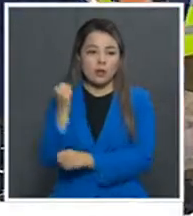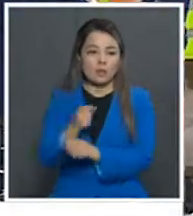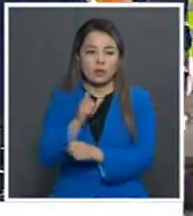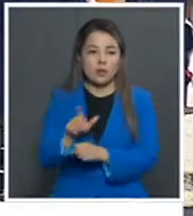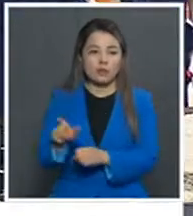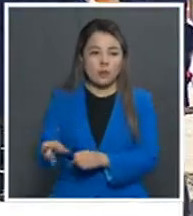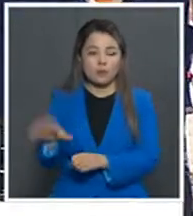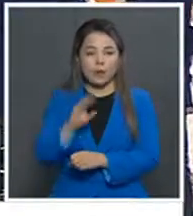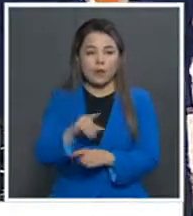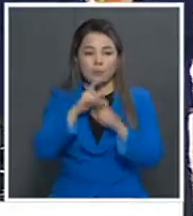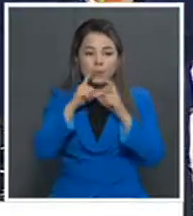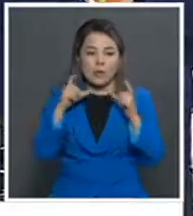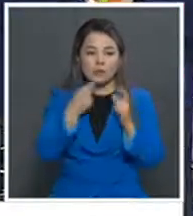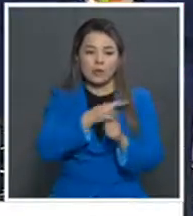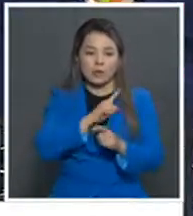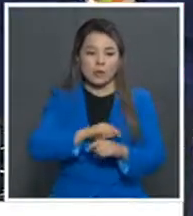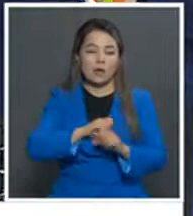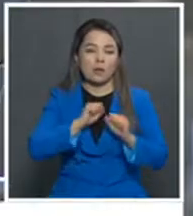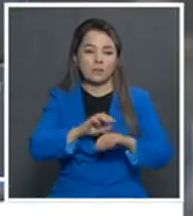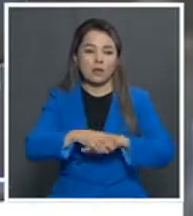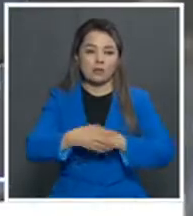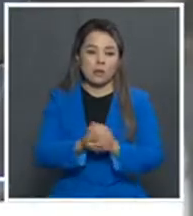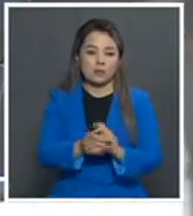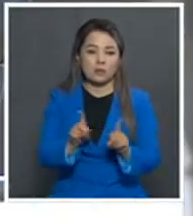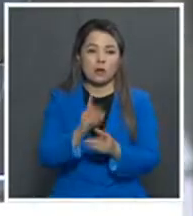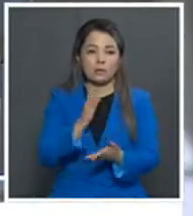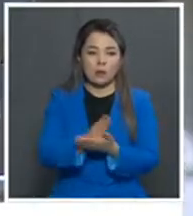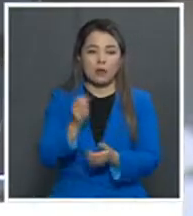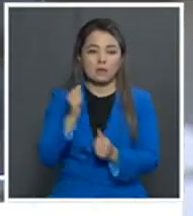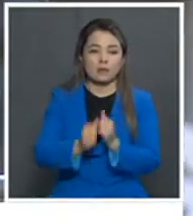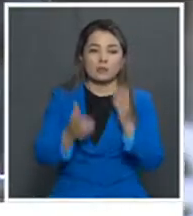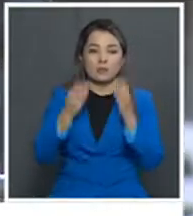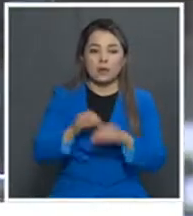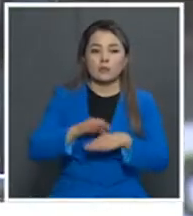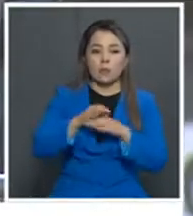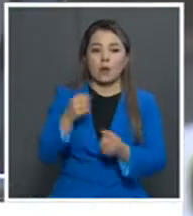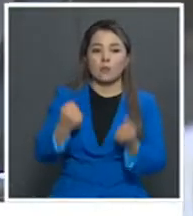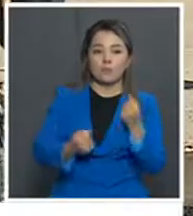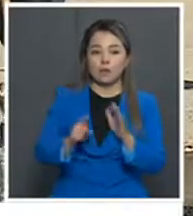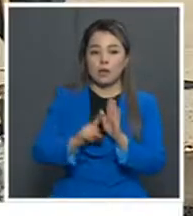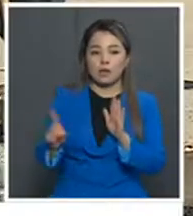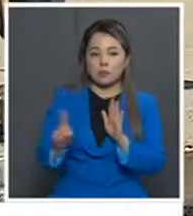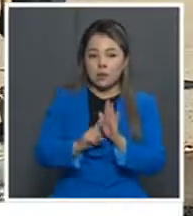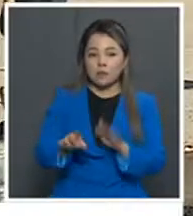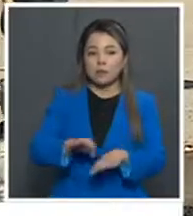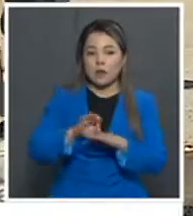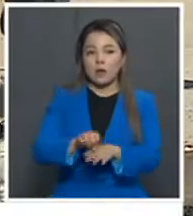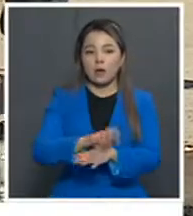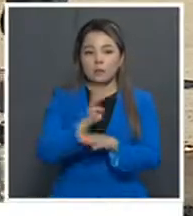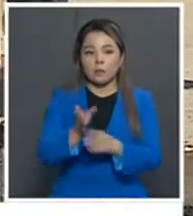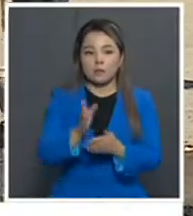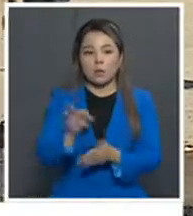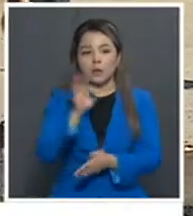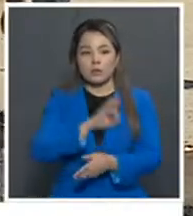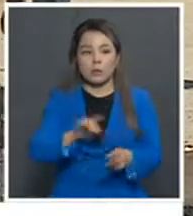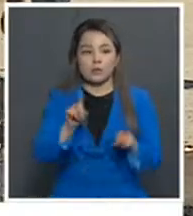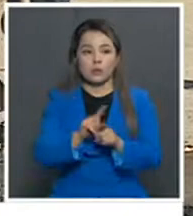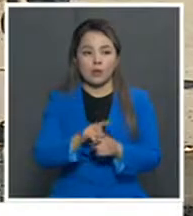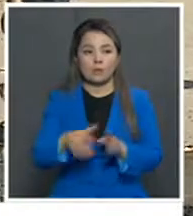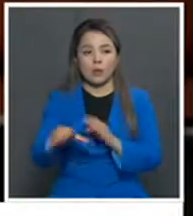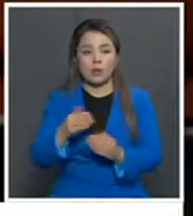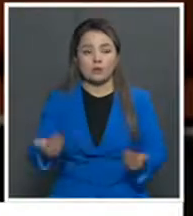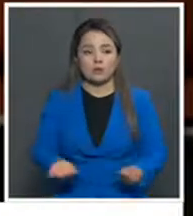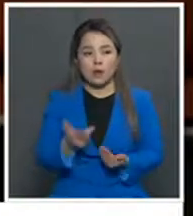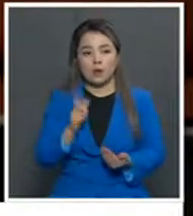бәрінде медициналық маска, антисептик бар. Күнделікті жұмысқа жеткізетін көліктермен қамтамасыз еттік. Ал тиімсіздеу тұсы,